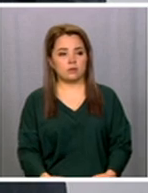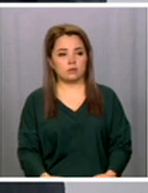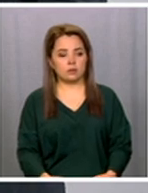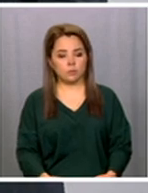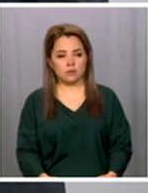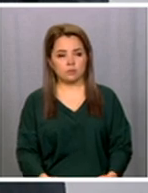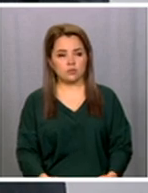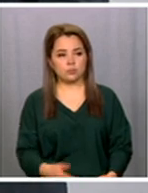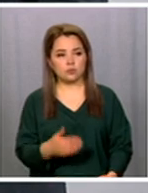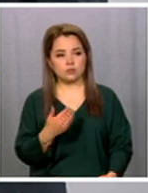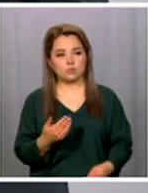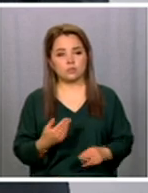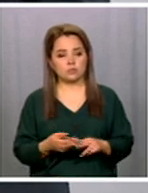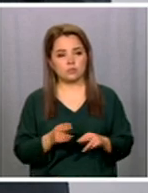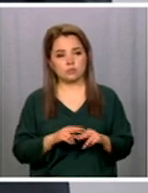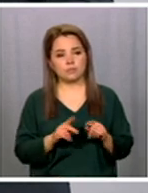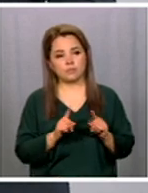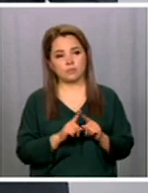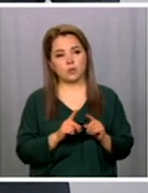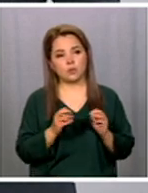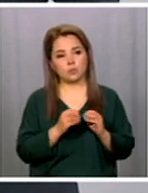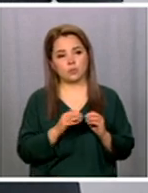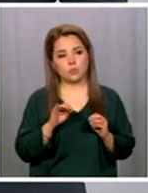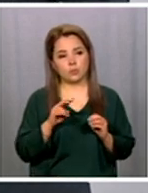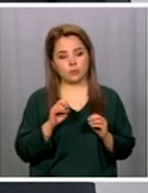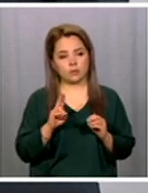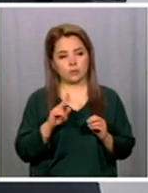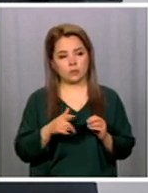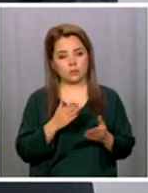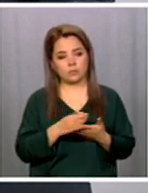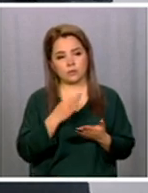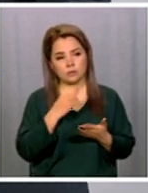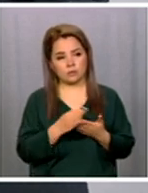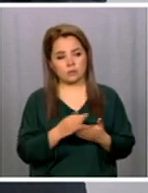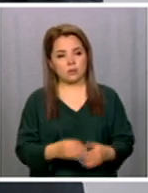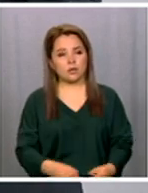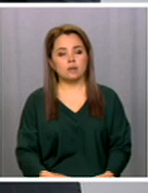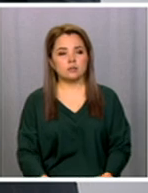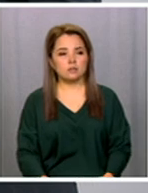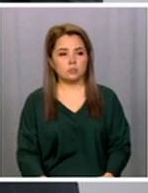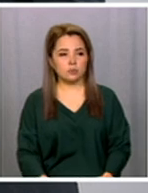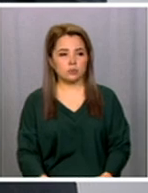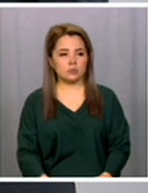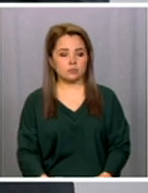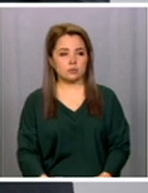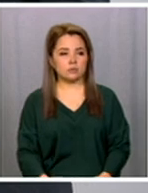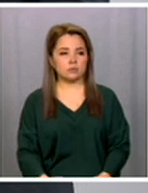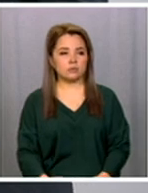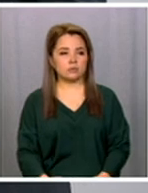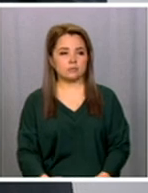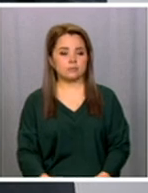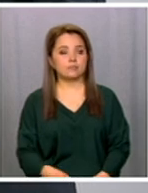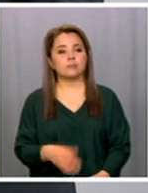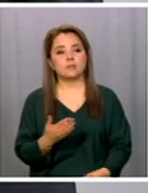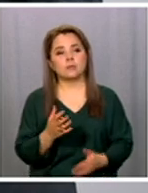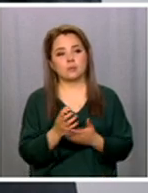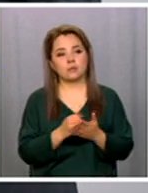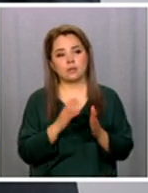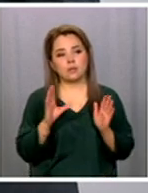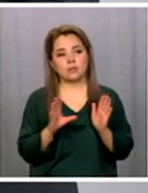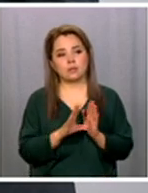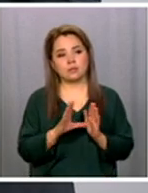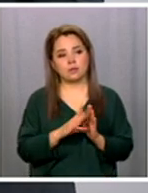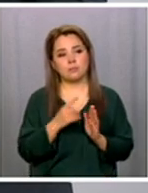Еркін түсу үдеуі 10 ньютон бөлінген килограмм. Табуымыз қажет. Потенциалдық энергия 1